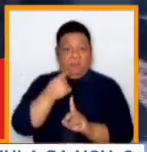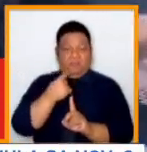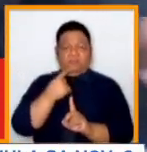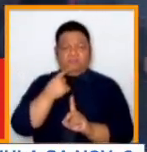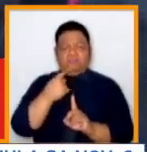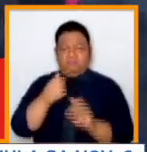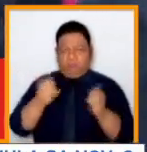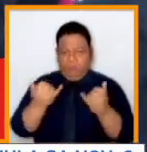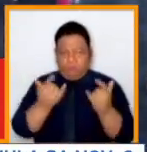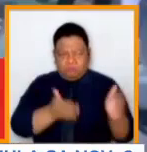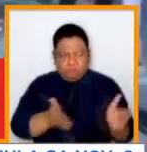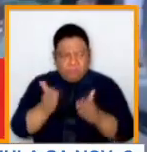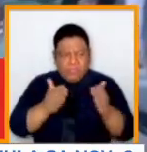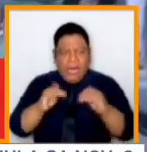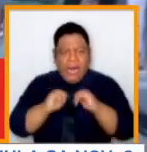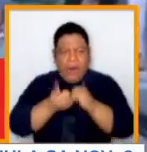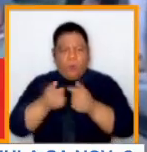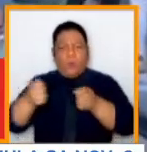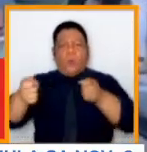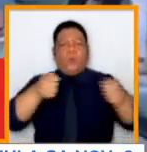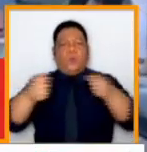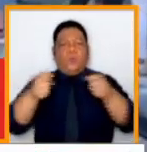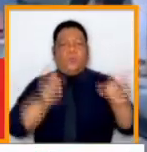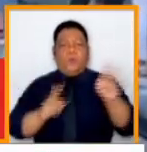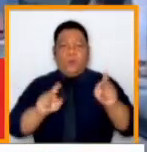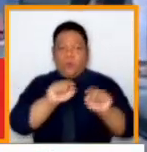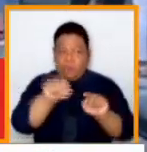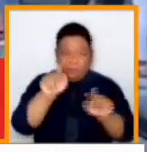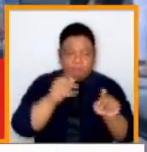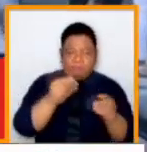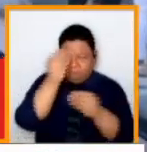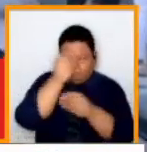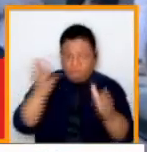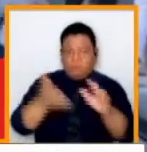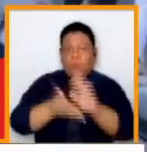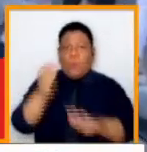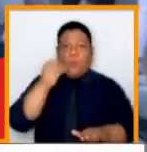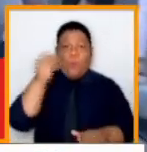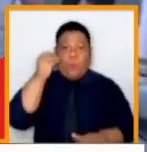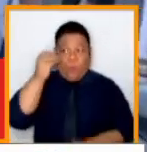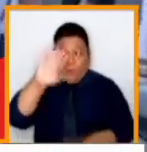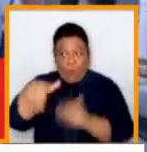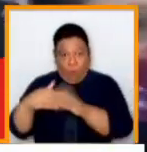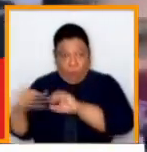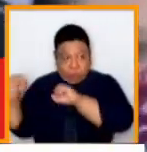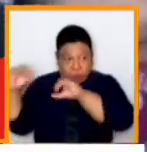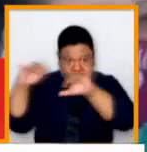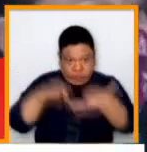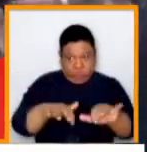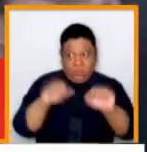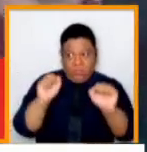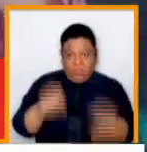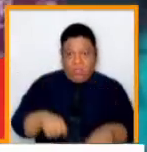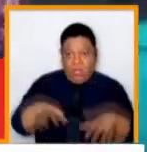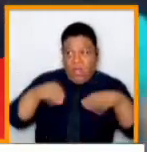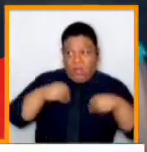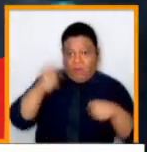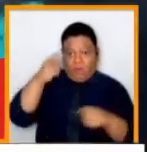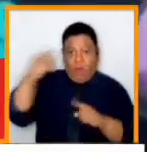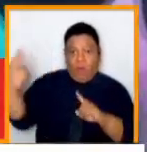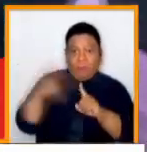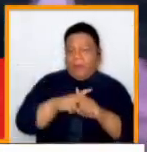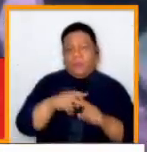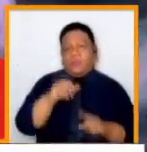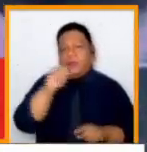upang makontrol at mapauwi na ang mga tao. Lalo pat hindi lahat ng nandito ay ma-accommodate para sa paghahay ng aplikasyon